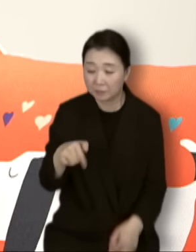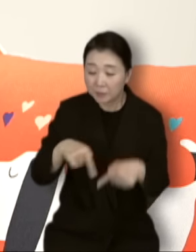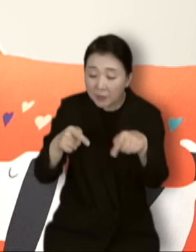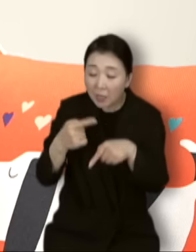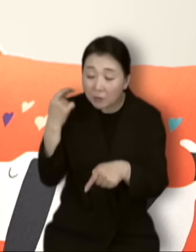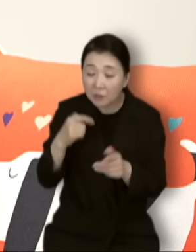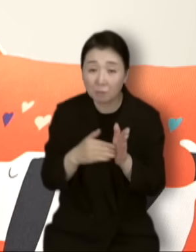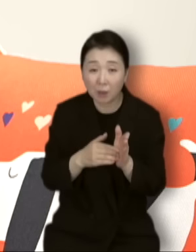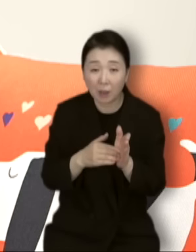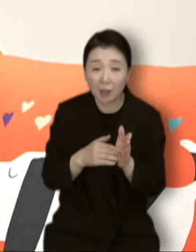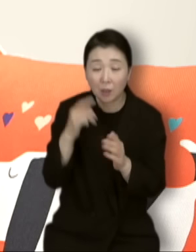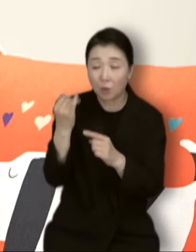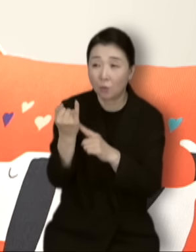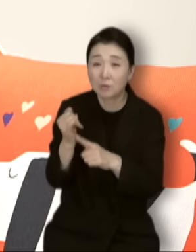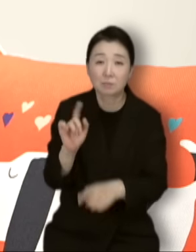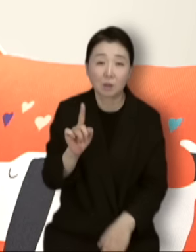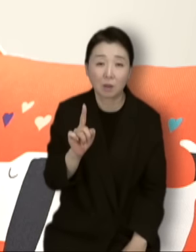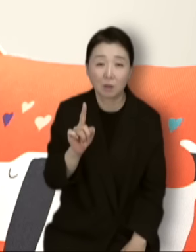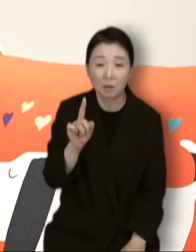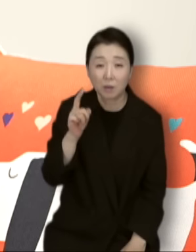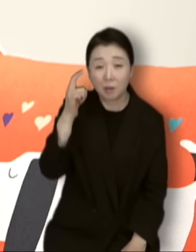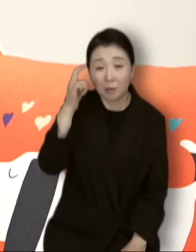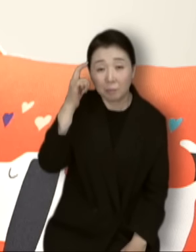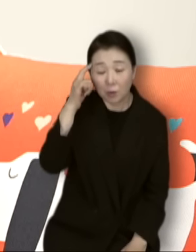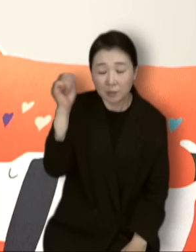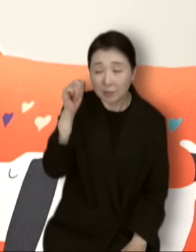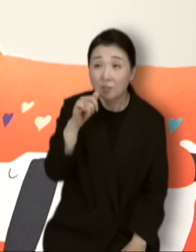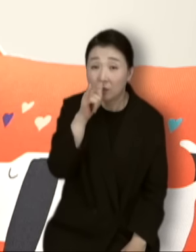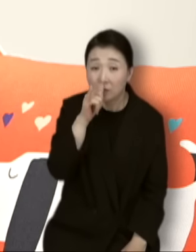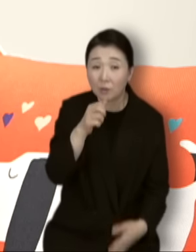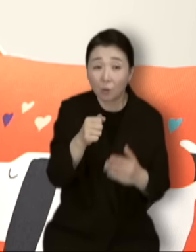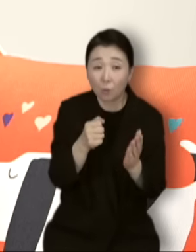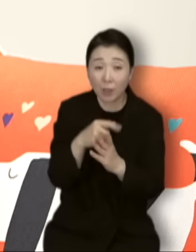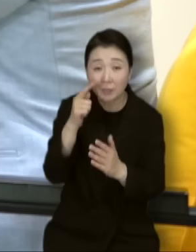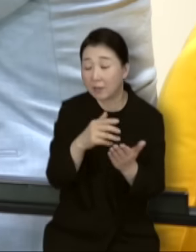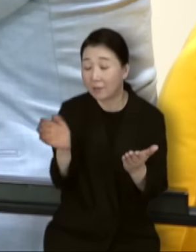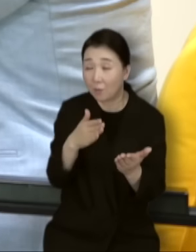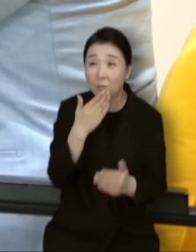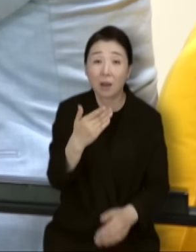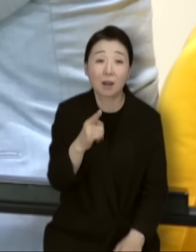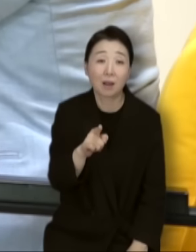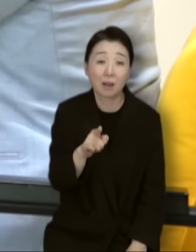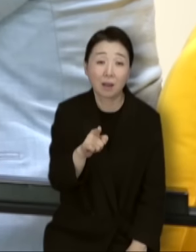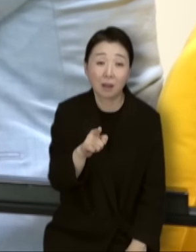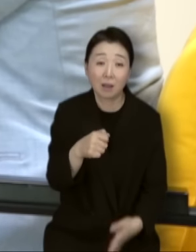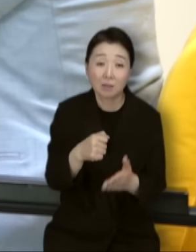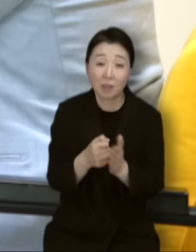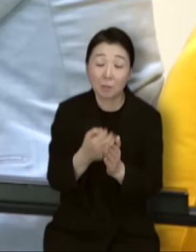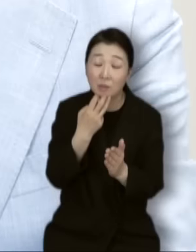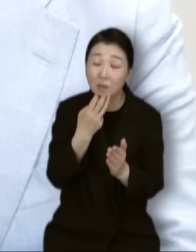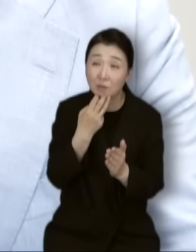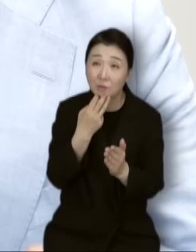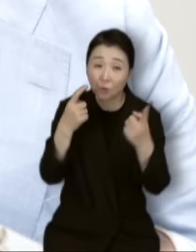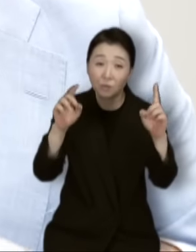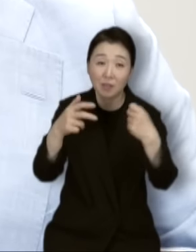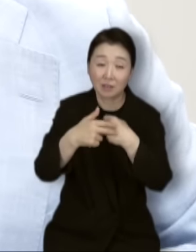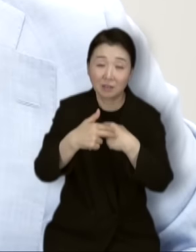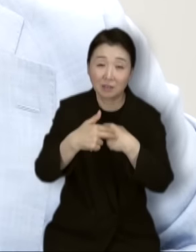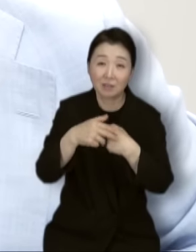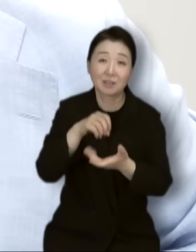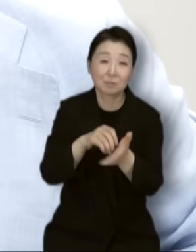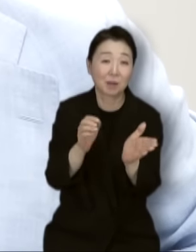제가 어느 날 하나님이 우리 애들을 정말 원종수 권사는 머리에서 이렇게 한 번 흔들면 책이 넘겨가 그래가지고이 사람이 서울 의대를